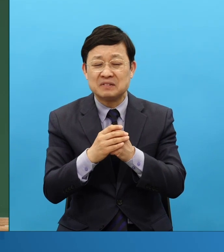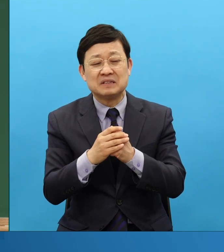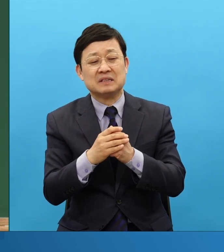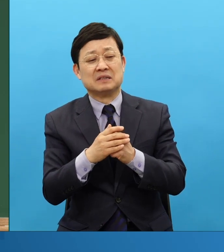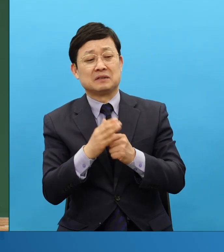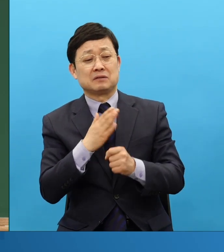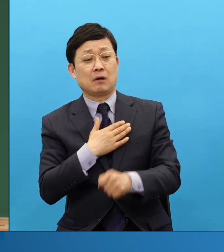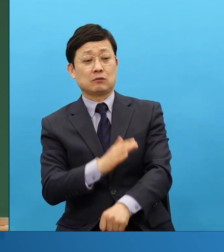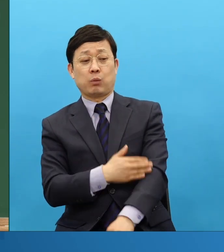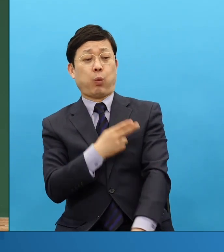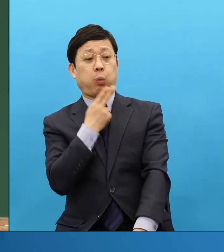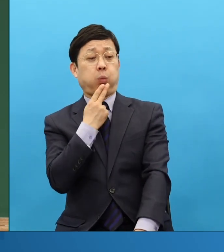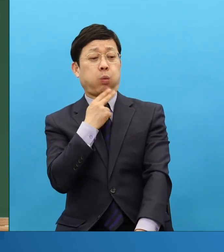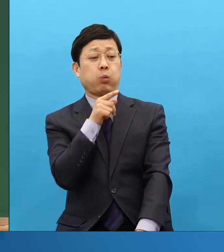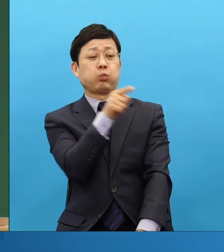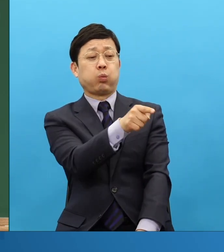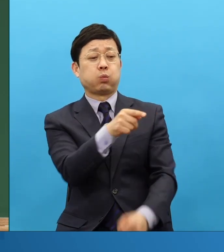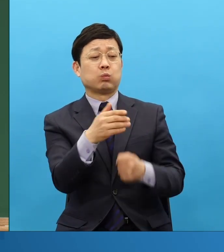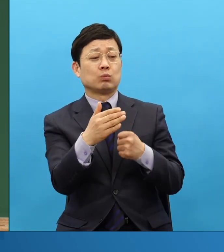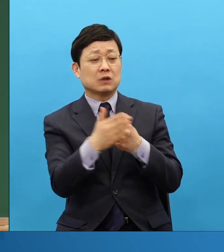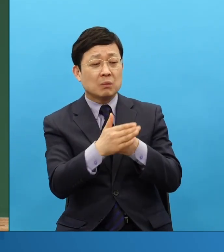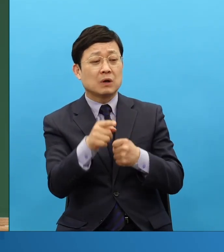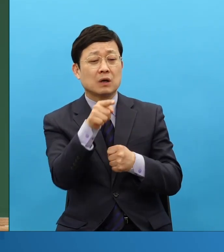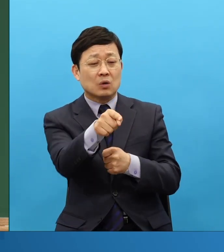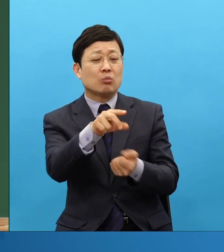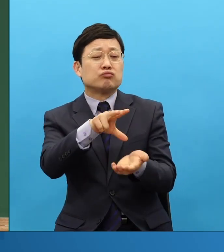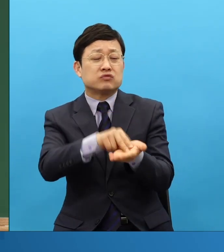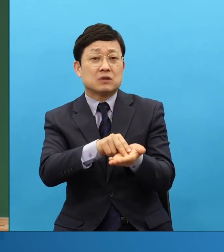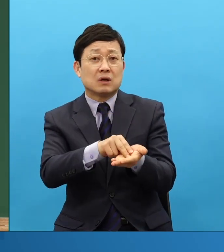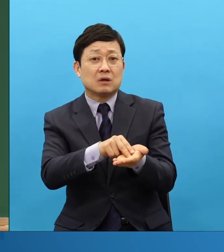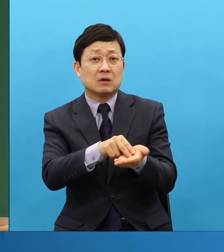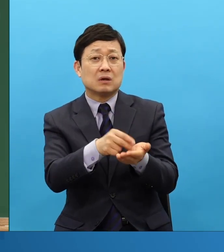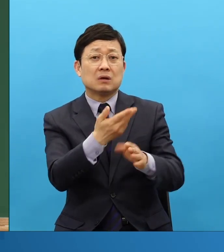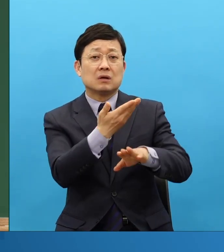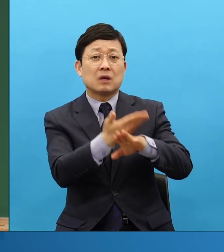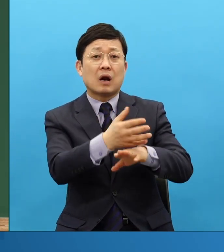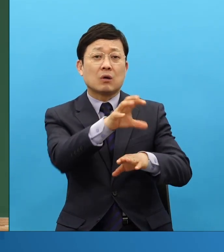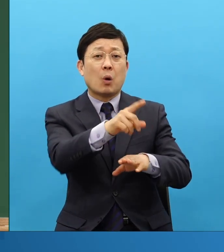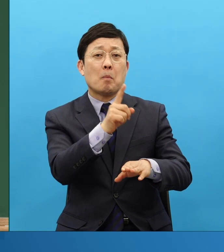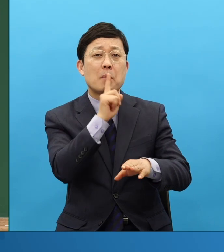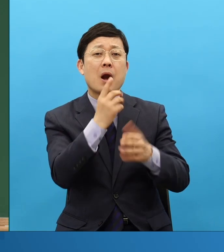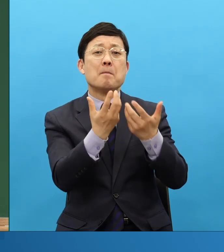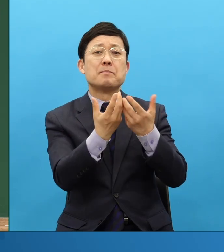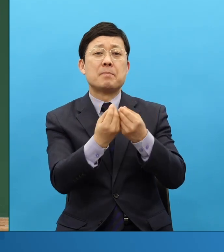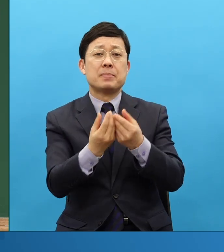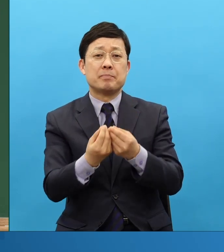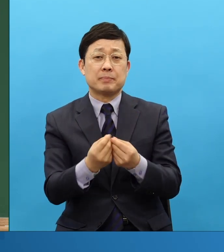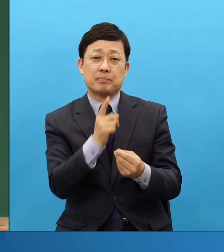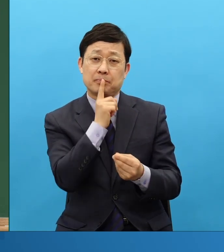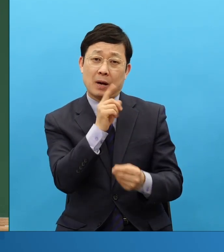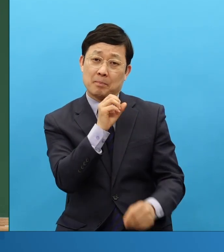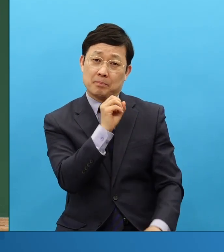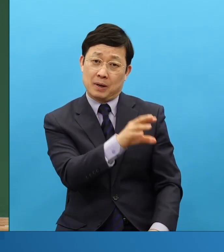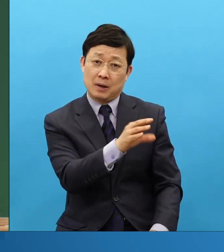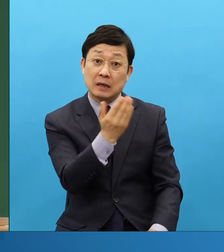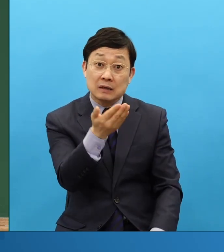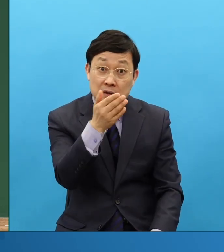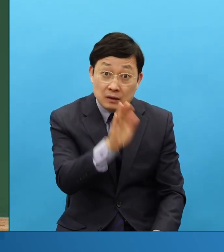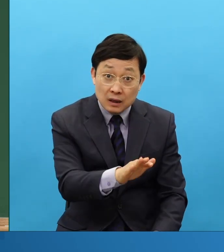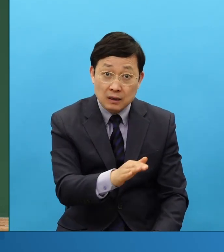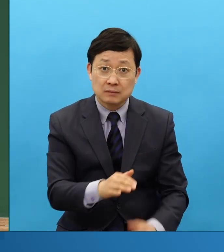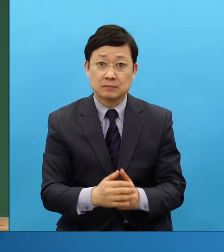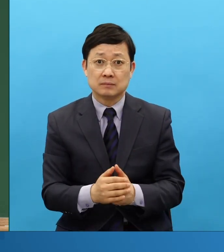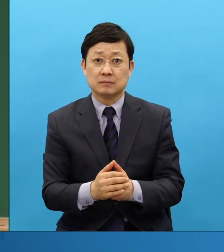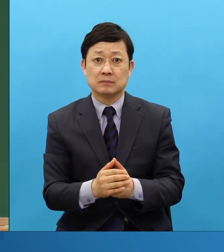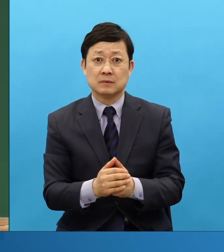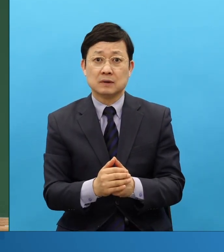잘못을 찾으려고 하더라고. And majority, about 100% of the people, they try to find the blame on other people. 그러나 정말로 없는